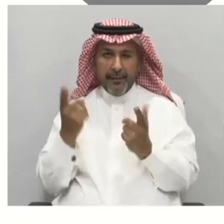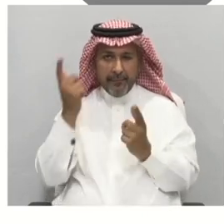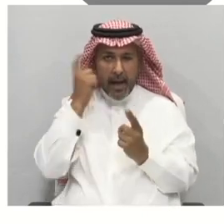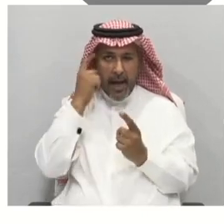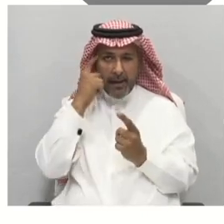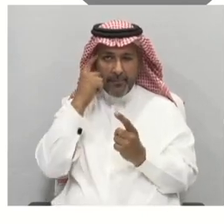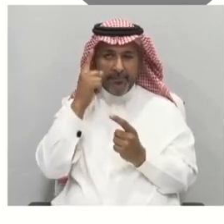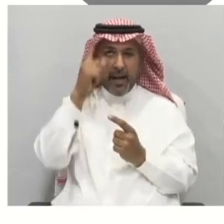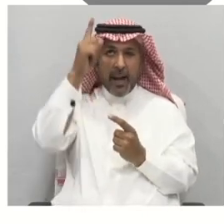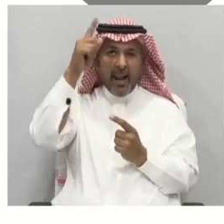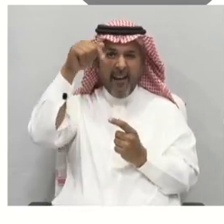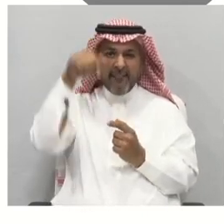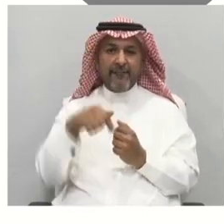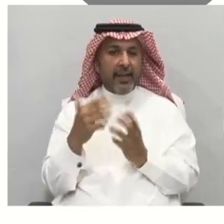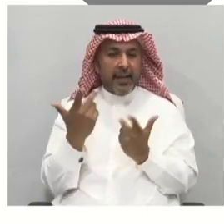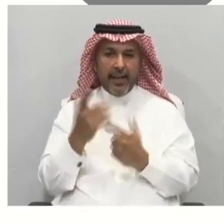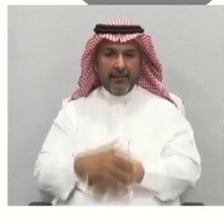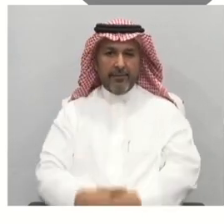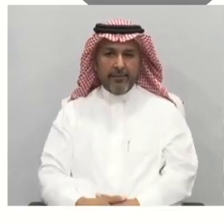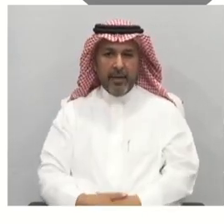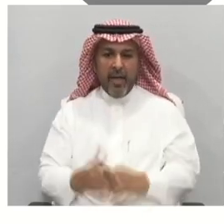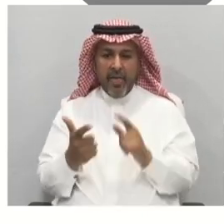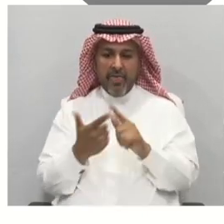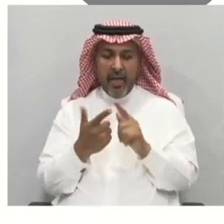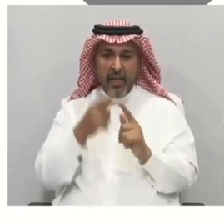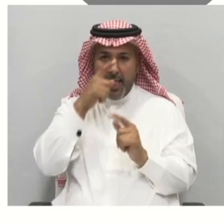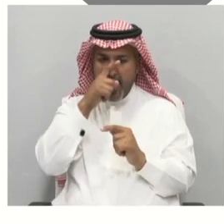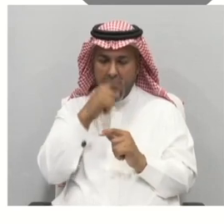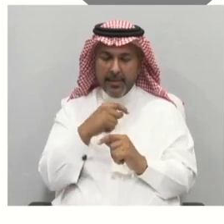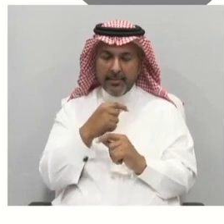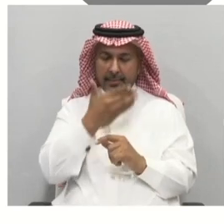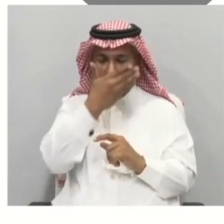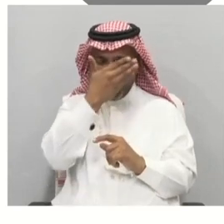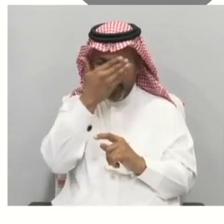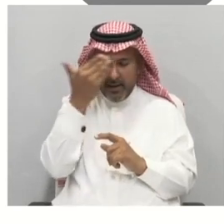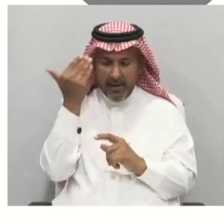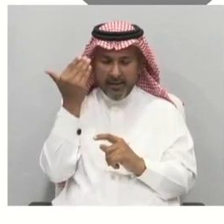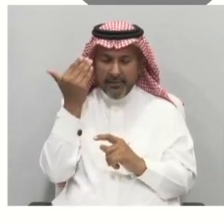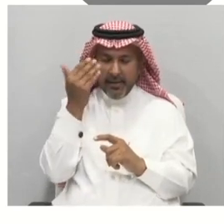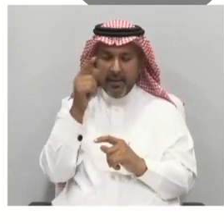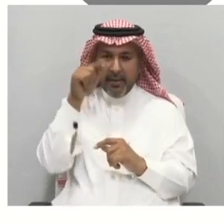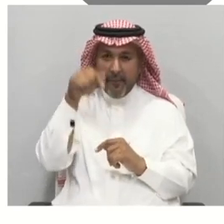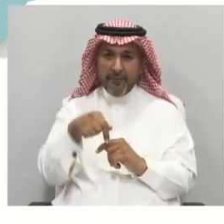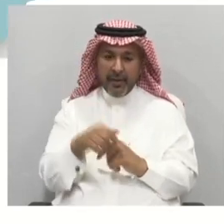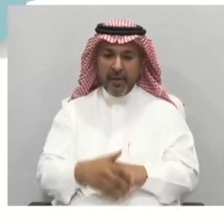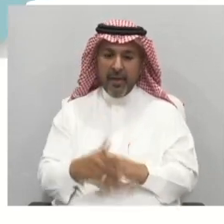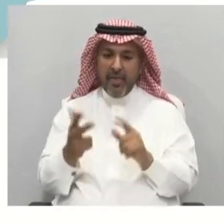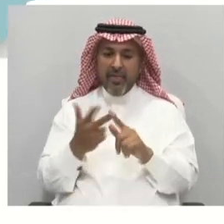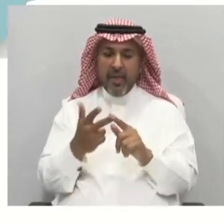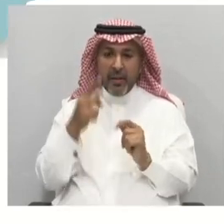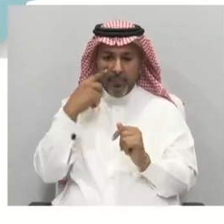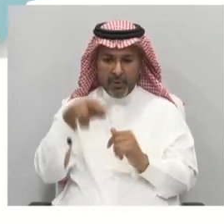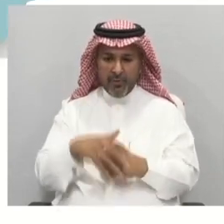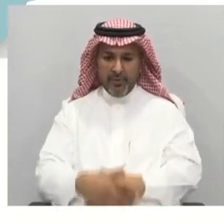الاقرار بوجود الله امر فطري والثالث ايات الانبياء دلت على وجود الله سبحانه وتعالى